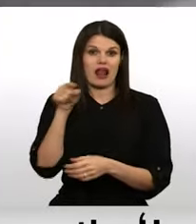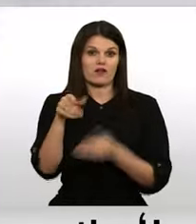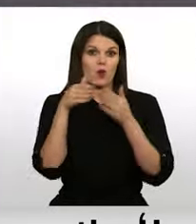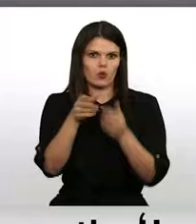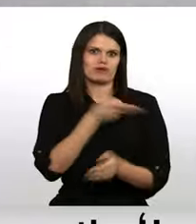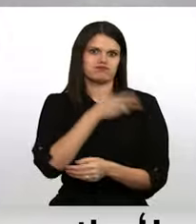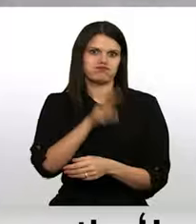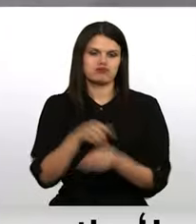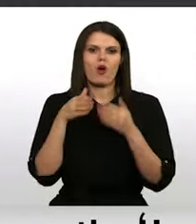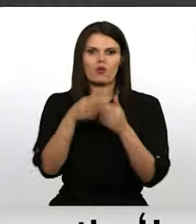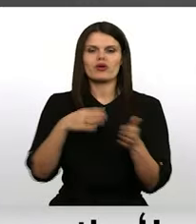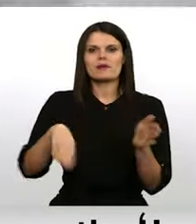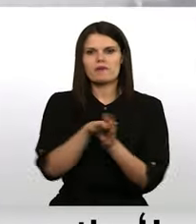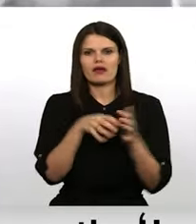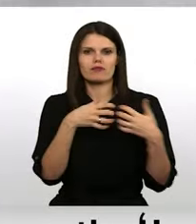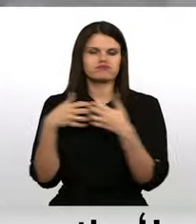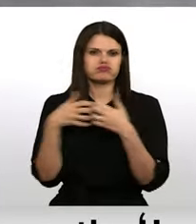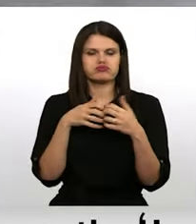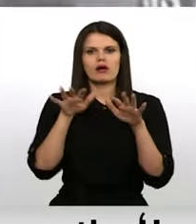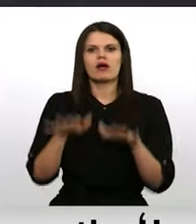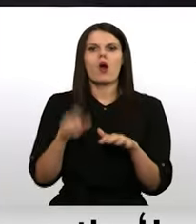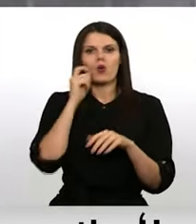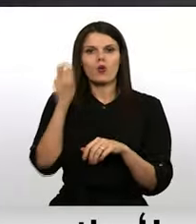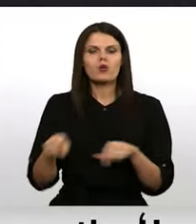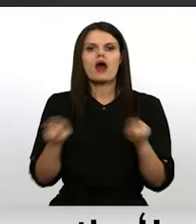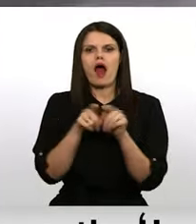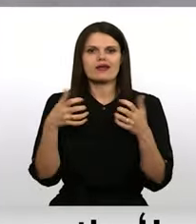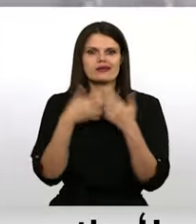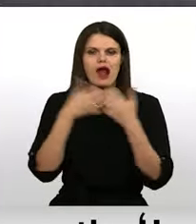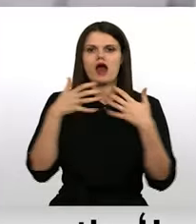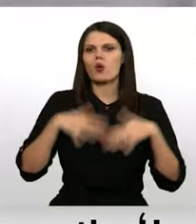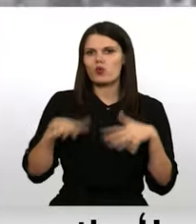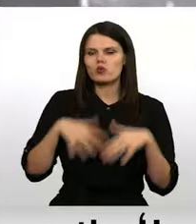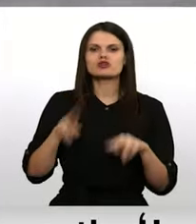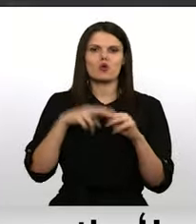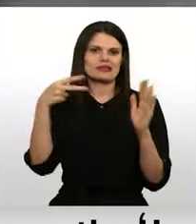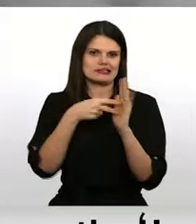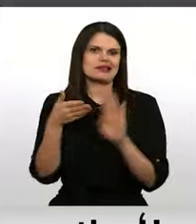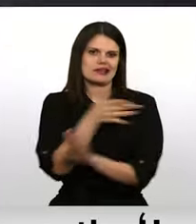Kuģis piedalījies kaujas operācijās Ukrainā, kā arī karos Gruzijā un Sīrijā.